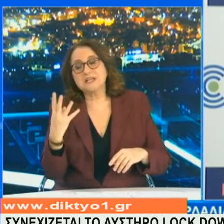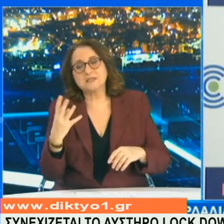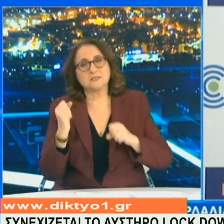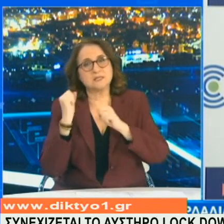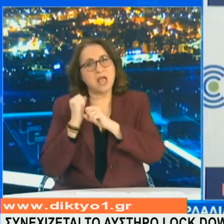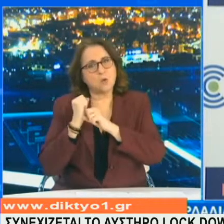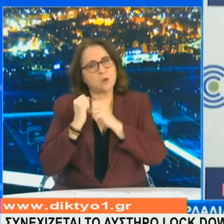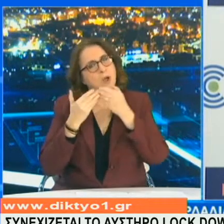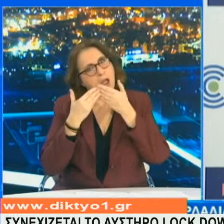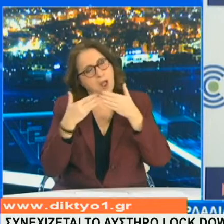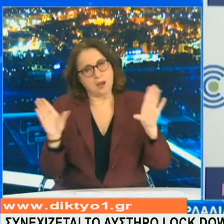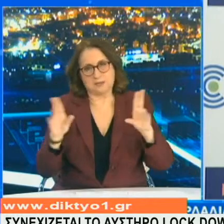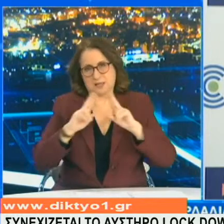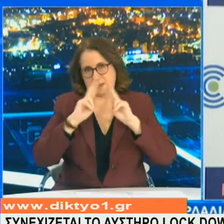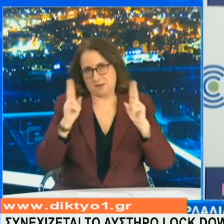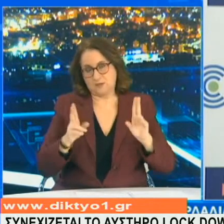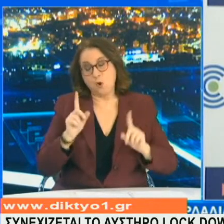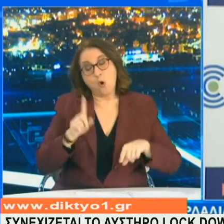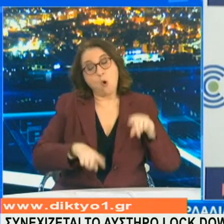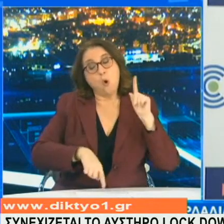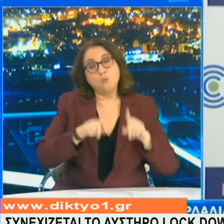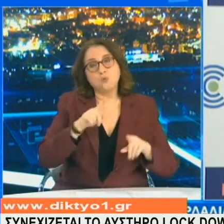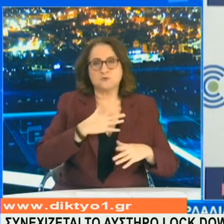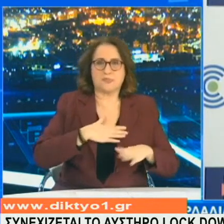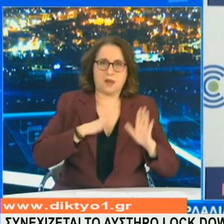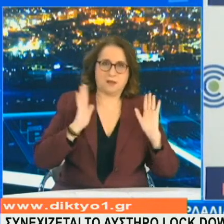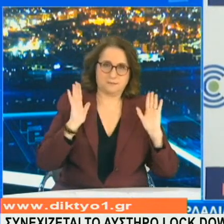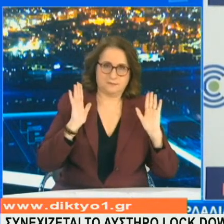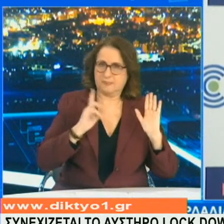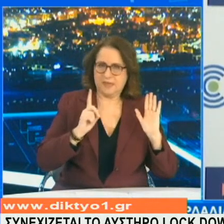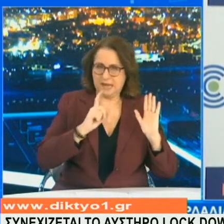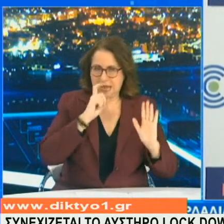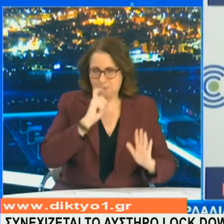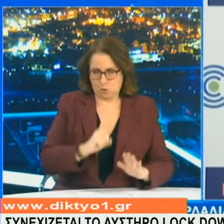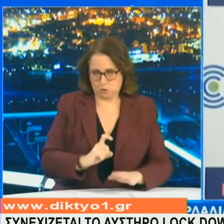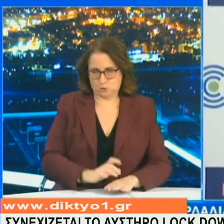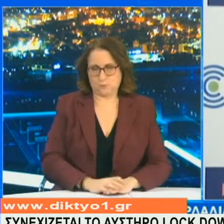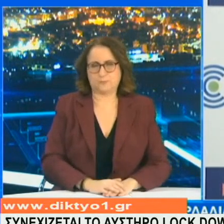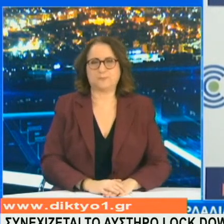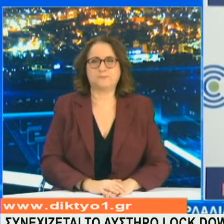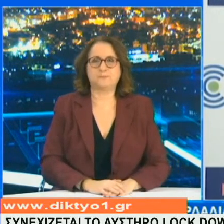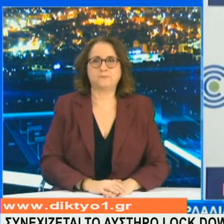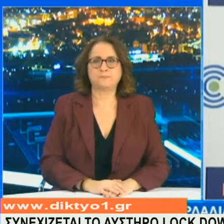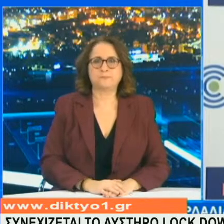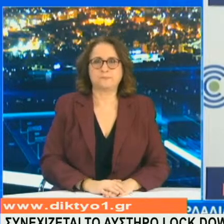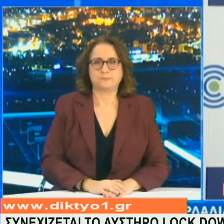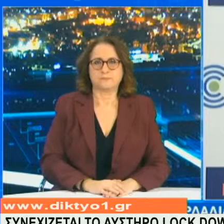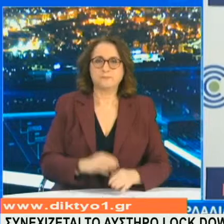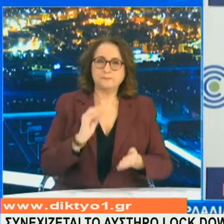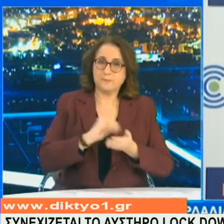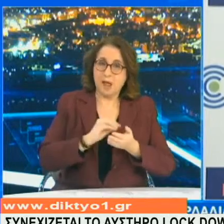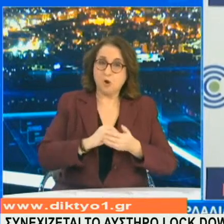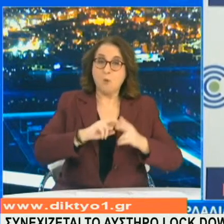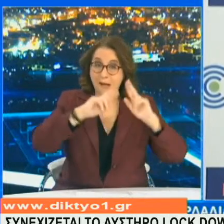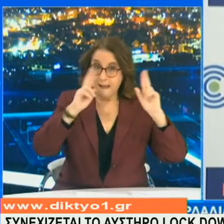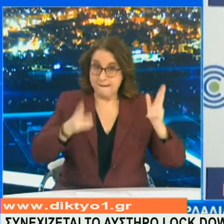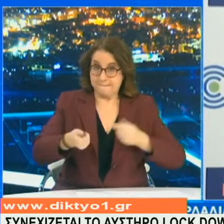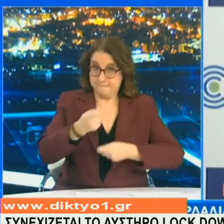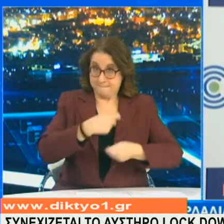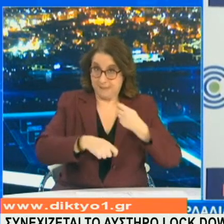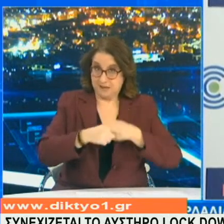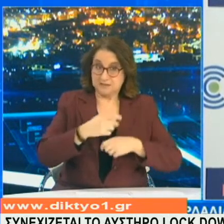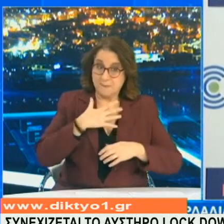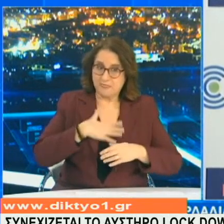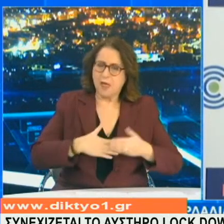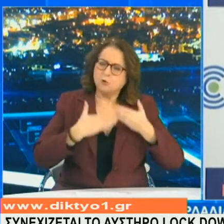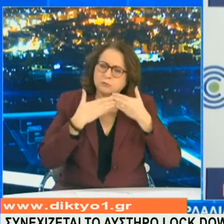Ιανουαρίου να μπορούν να λειτουργήσουν. Επίσης οι επιχειρήσεις, επαναλαμβάνω και εγώ εφόσον το επιθυμούν, μπορούν να λειτουργούν από τις